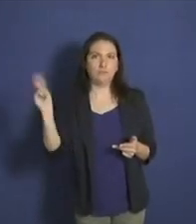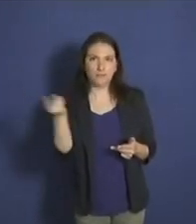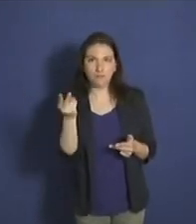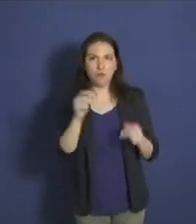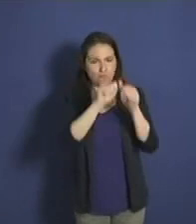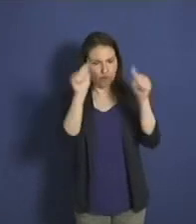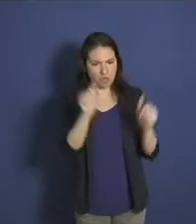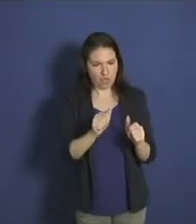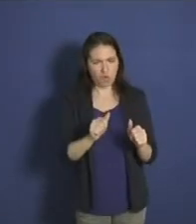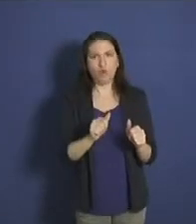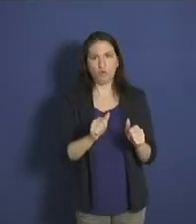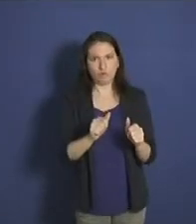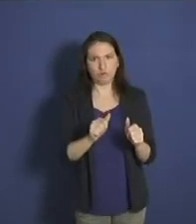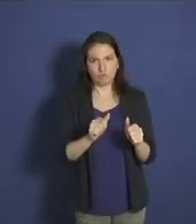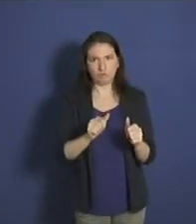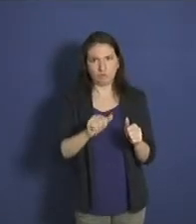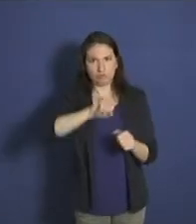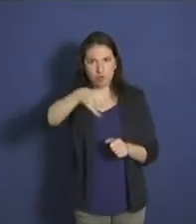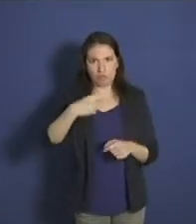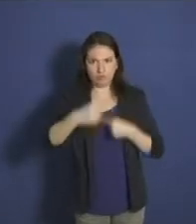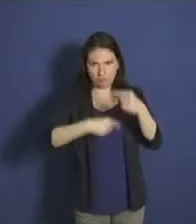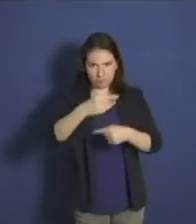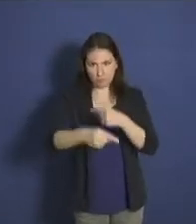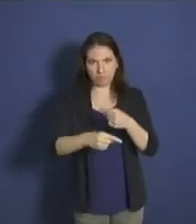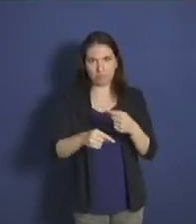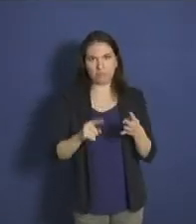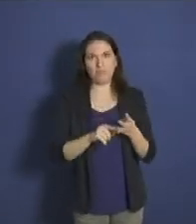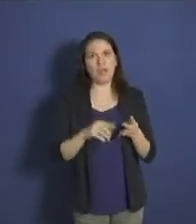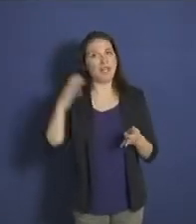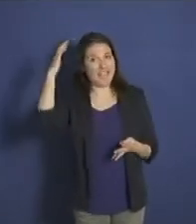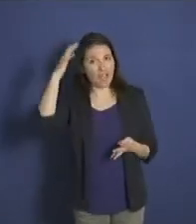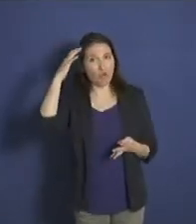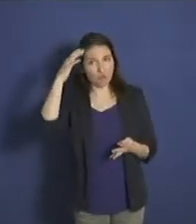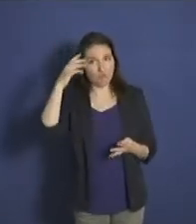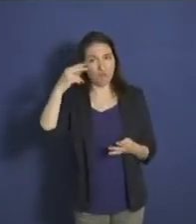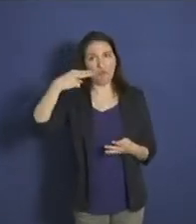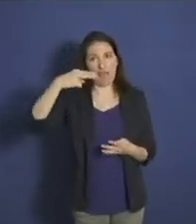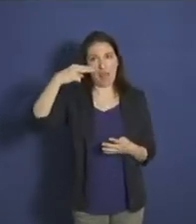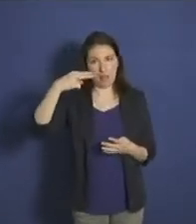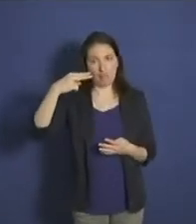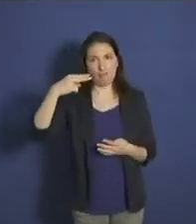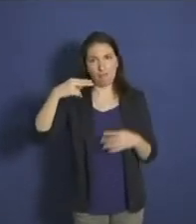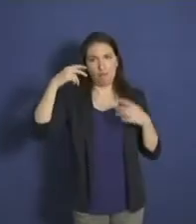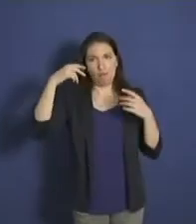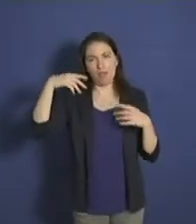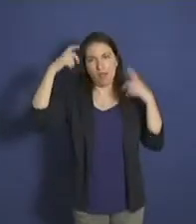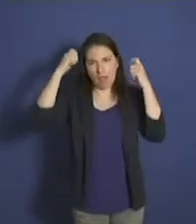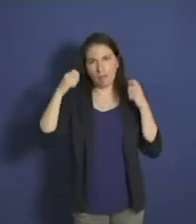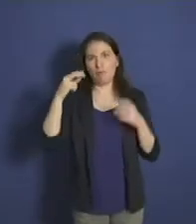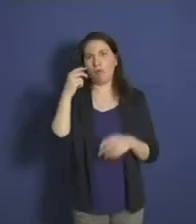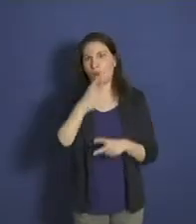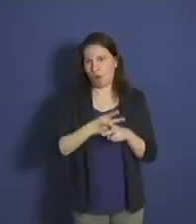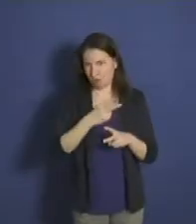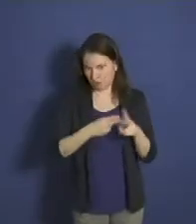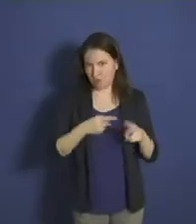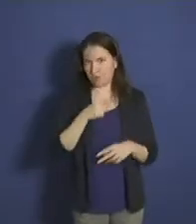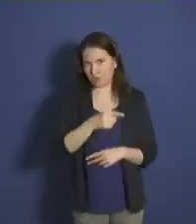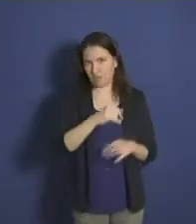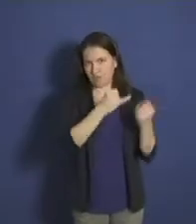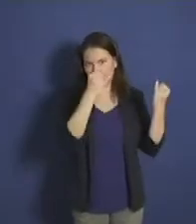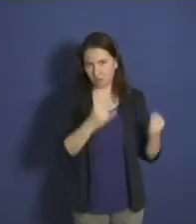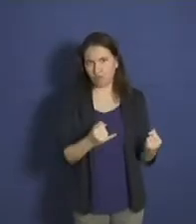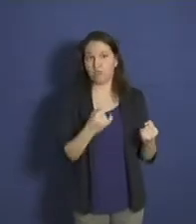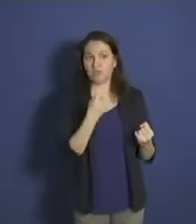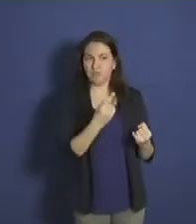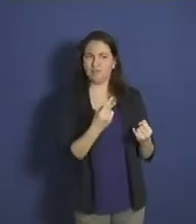Modellierungen macht. Wir hatten Herrn Professor Krause, der vom Helmholtz-Institut in Braunschweig, der dezidiert in vielen Fragen anderer Meinung